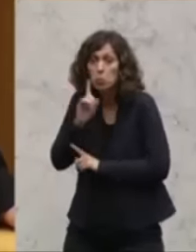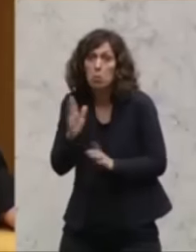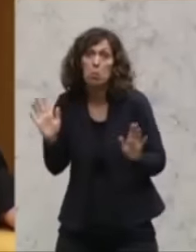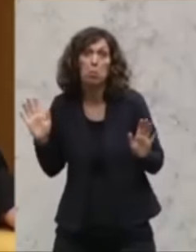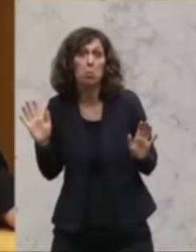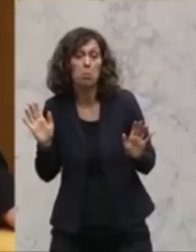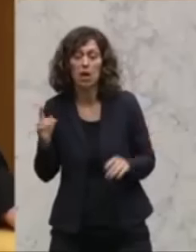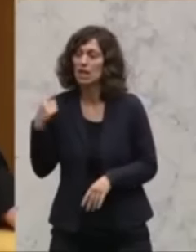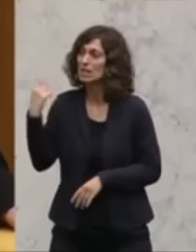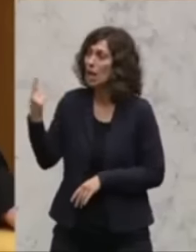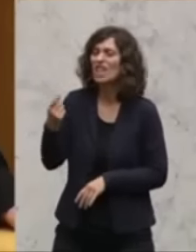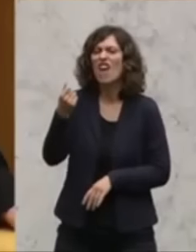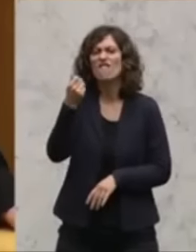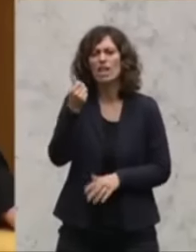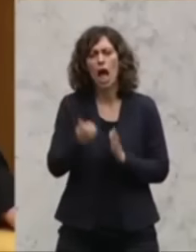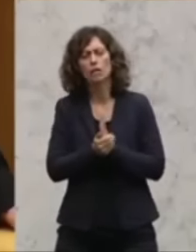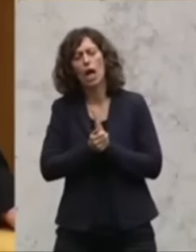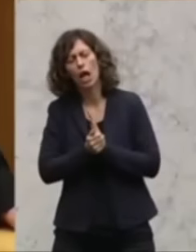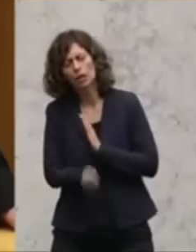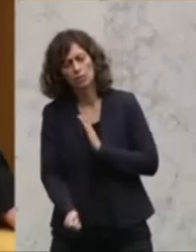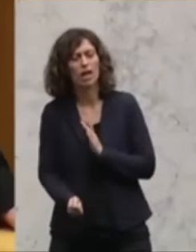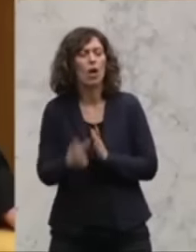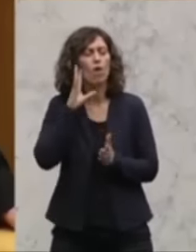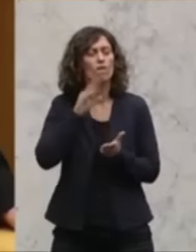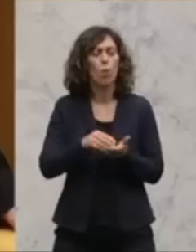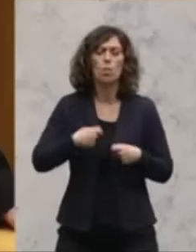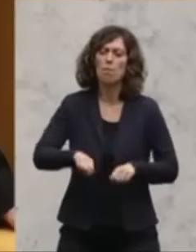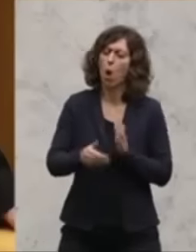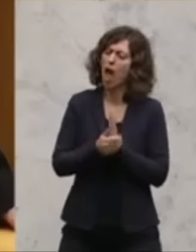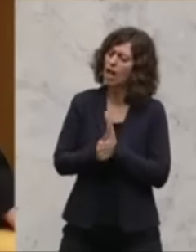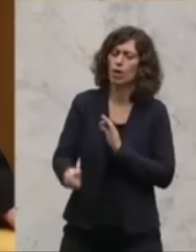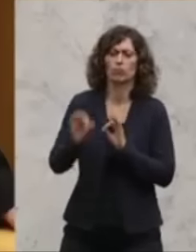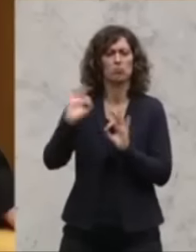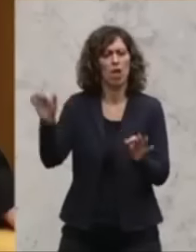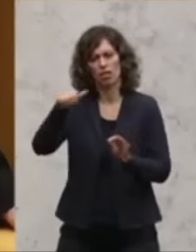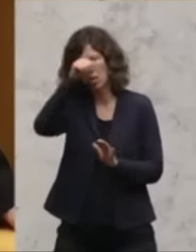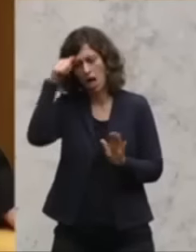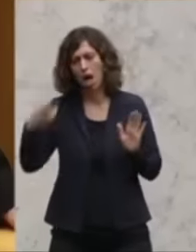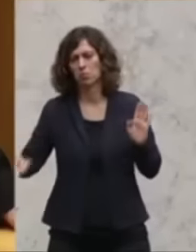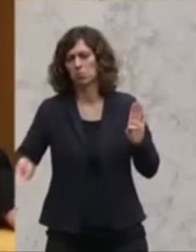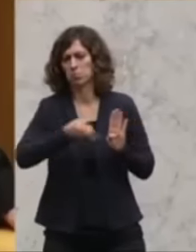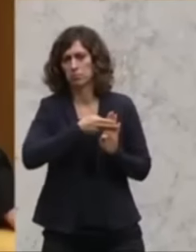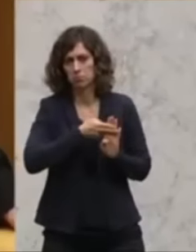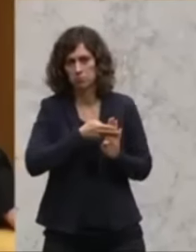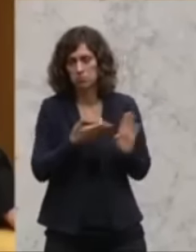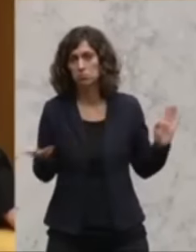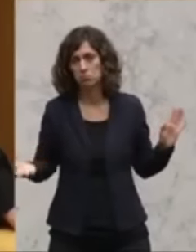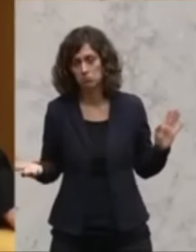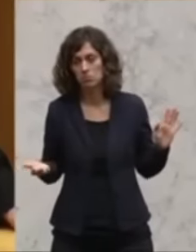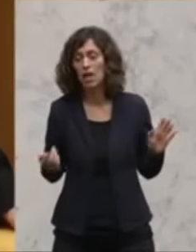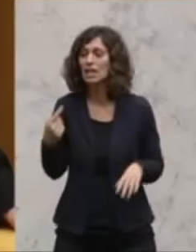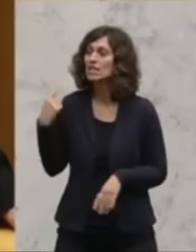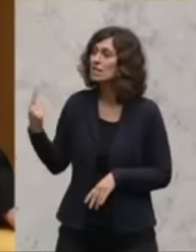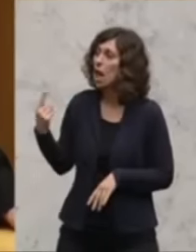Sie haben sich als Finanzexperte und Wohnbauexperte in Niederösterreich einen Namen gemacht. Sie haben nicht mehr